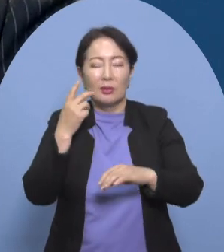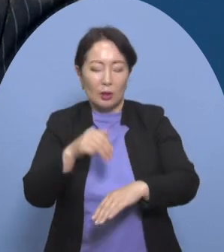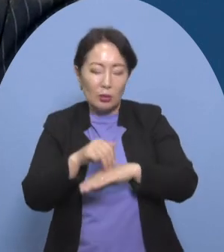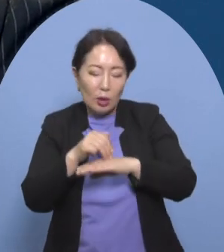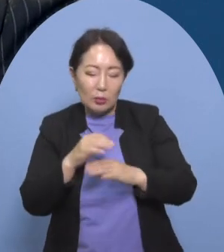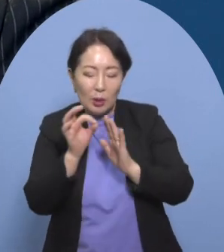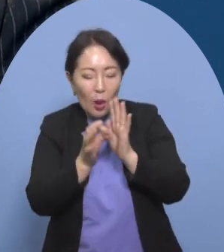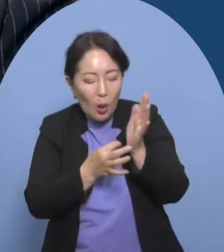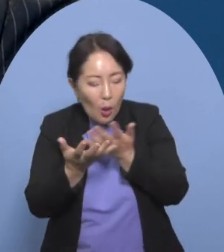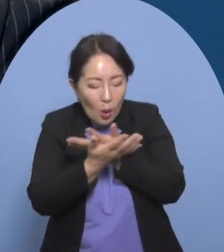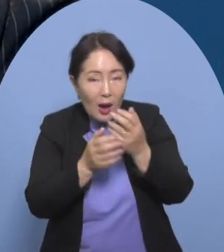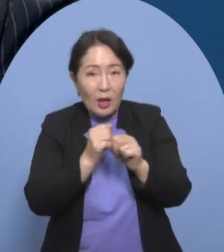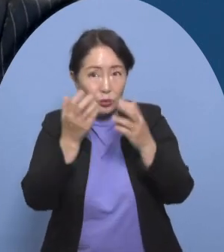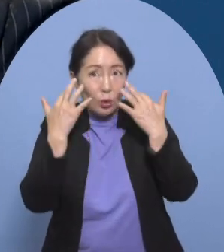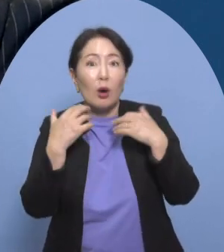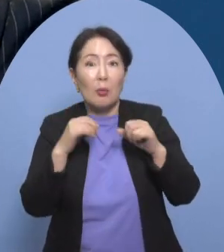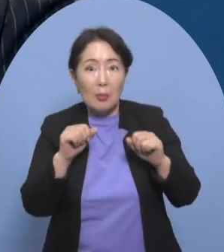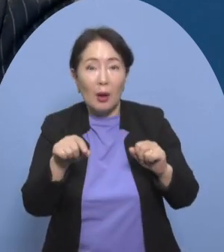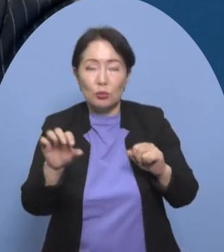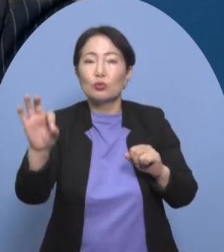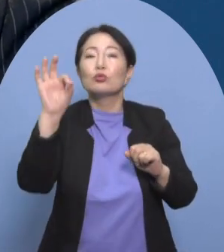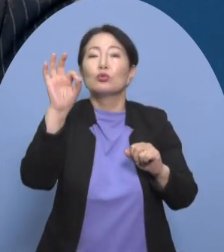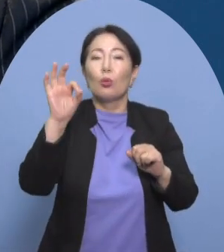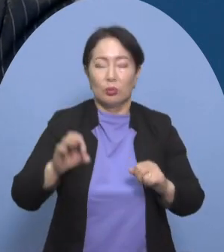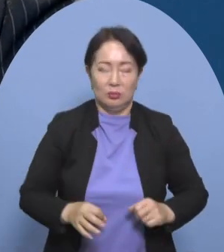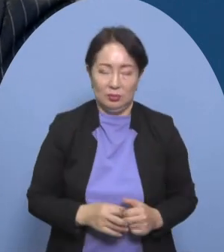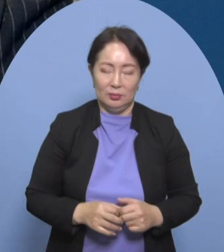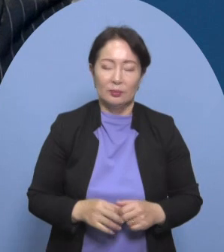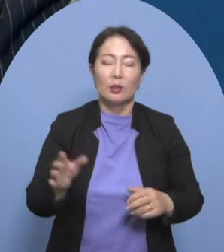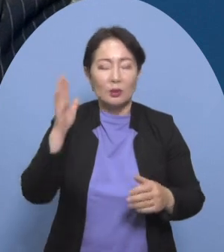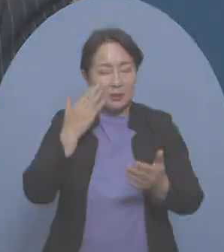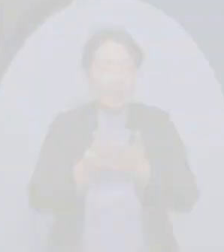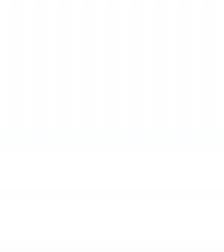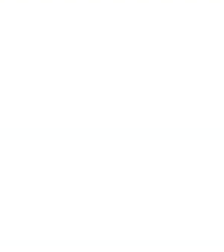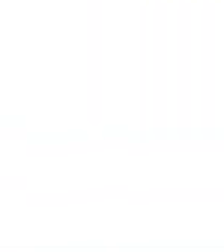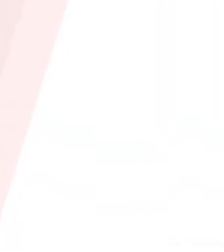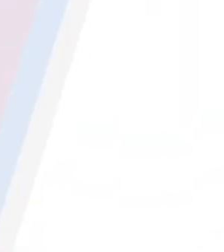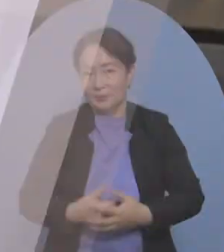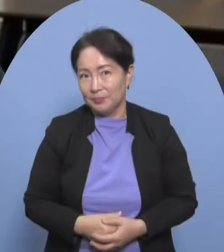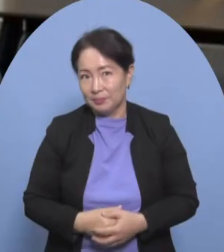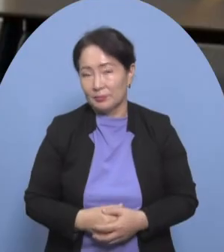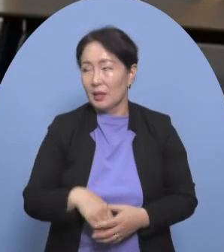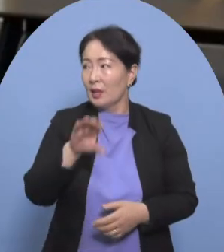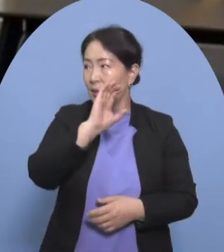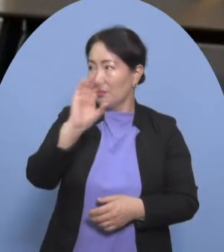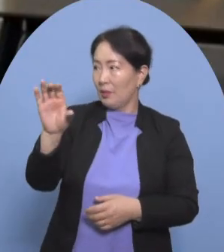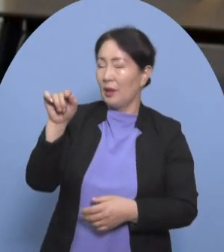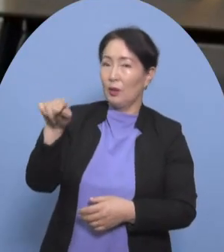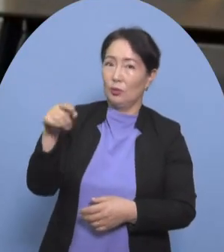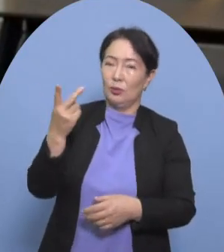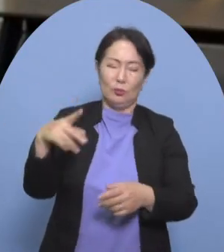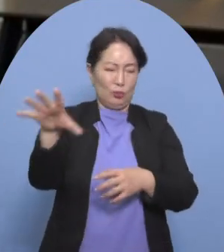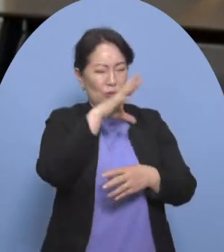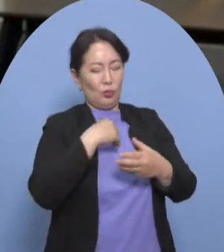одоо хилцүүлэг ажлуудыг зохион байгуулах нь зүйтэй юм байна гэдэг дээр бүгдээрээ санал нэгдсэн юм а. Байгуулах хоёр байгуулах хичээгээд байгаа ш.